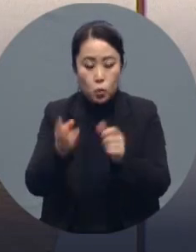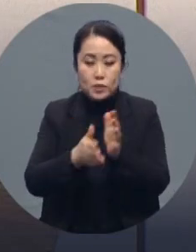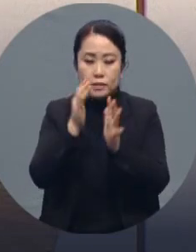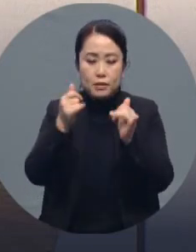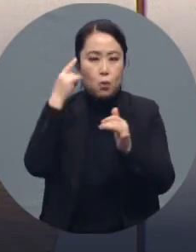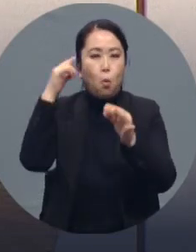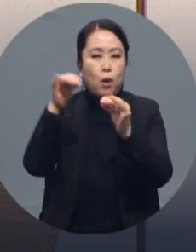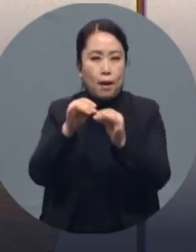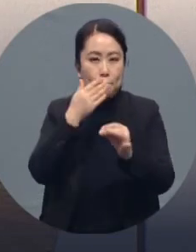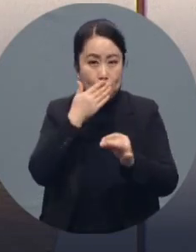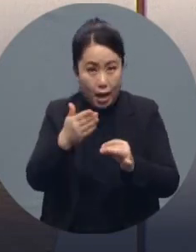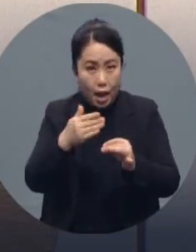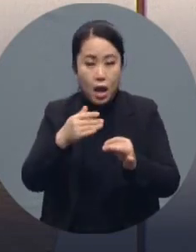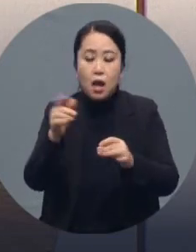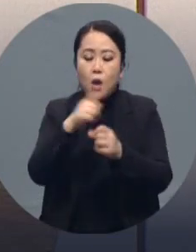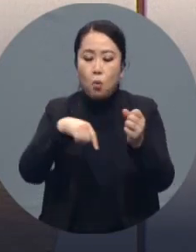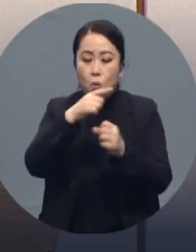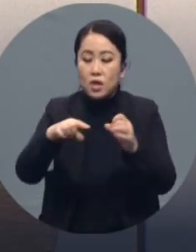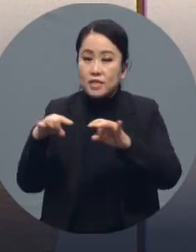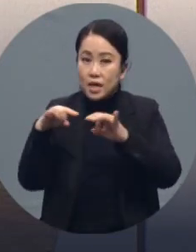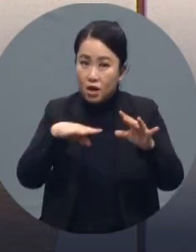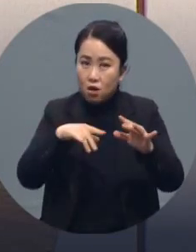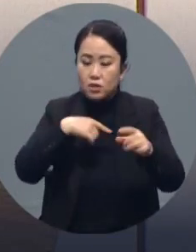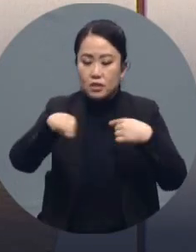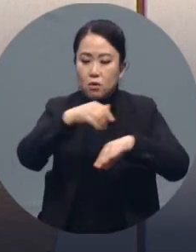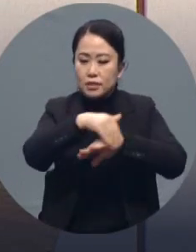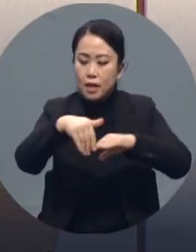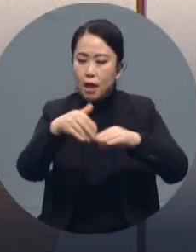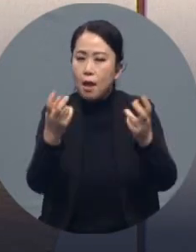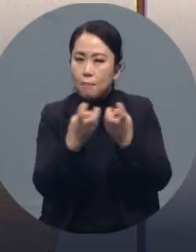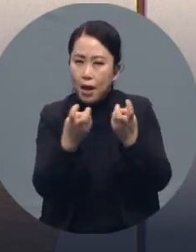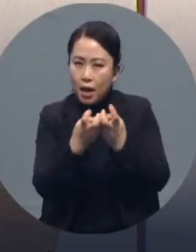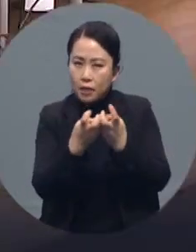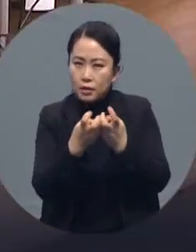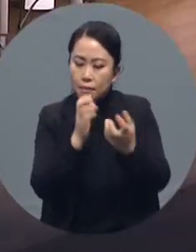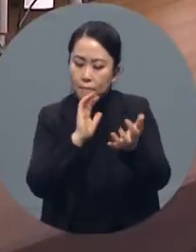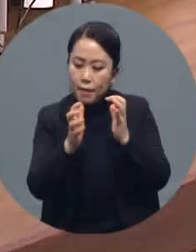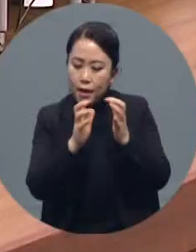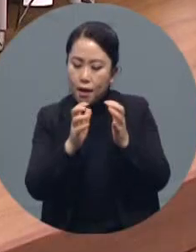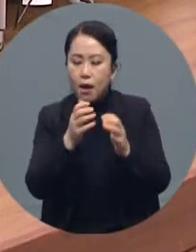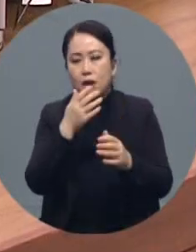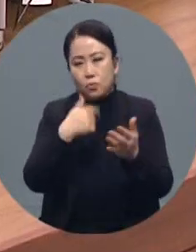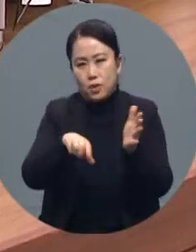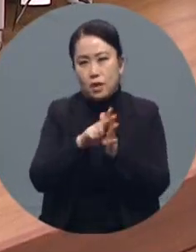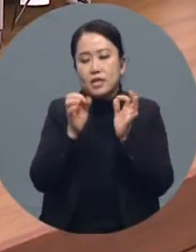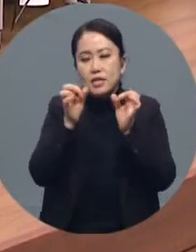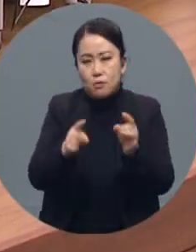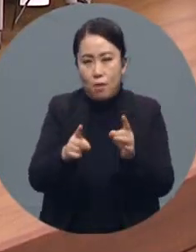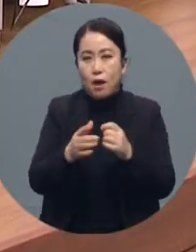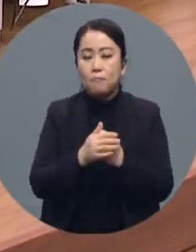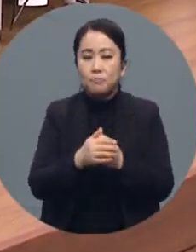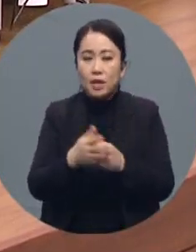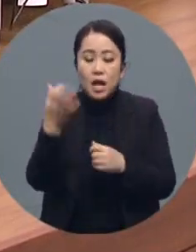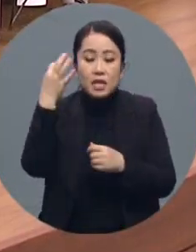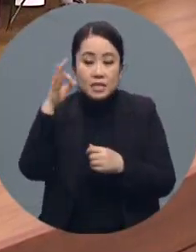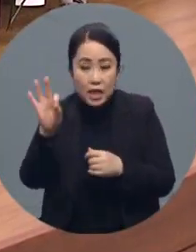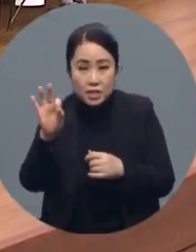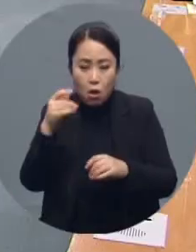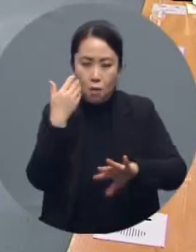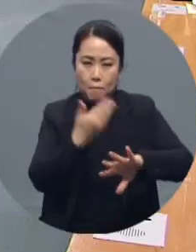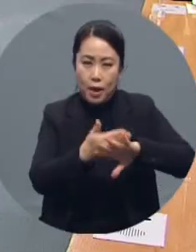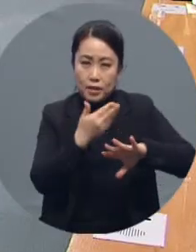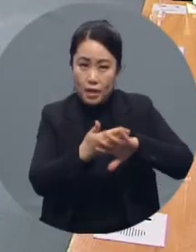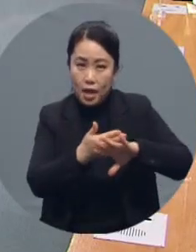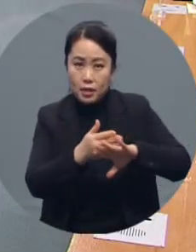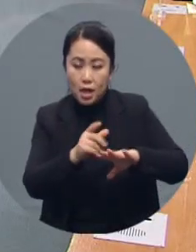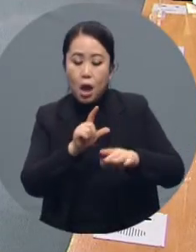수 있는 원자력 정책 방안이 모색될 수 있는 계기가 되기를. 찬성과 반대 측의 각 주제 발표 이후